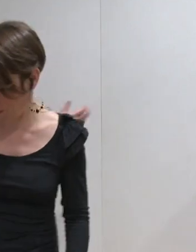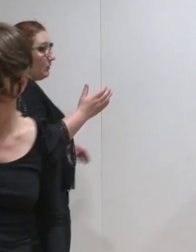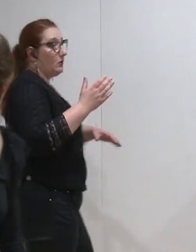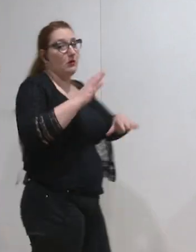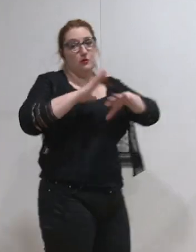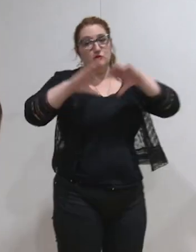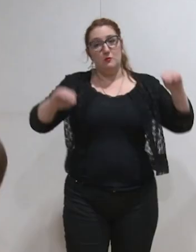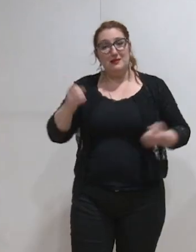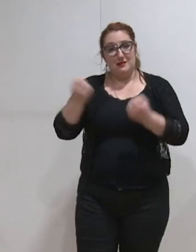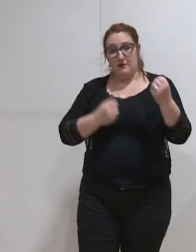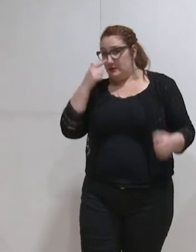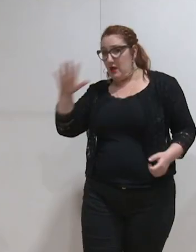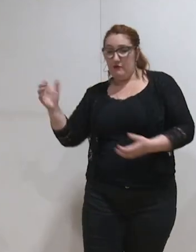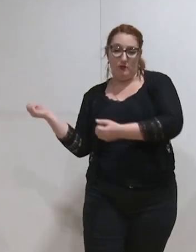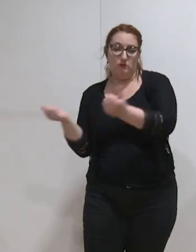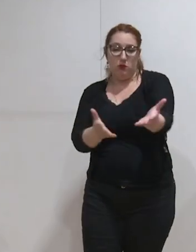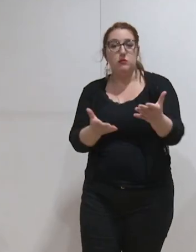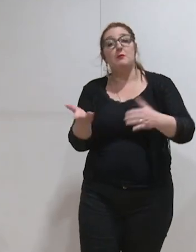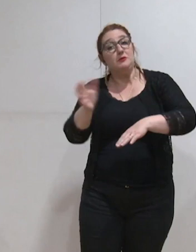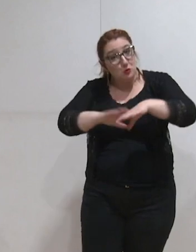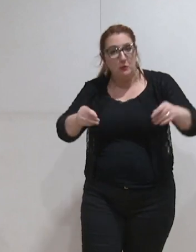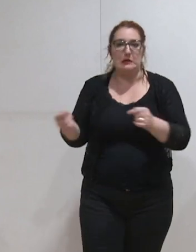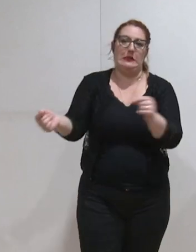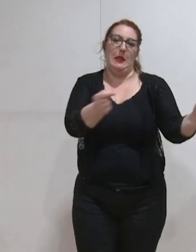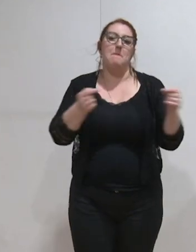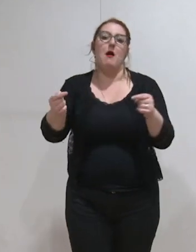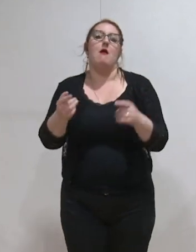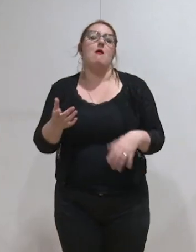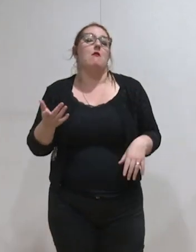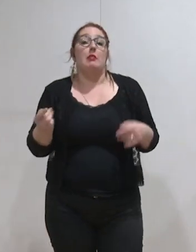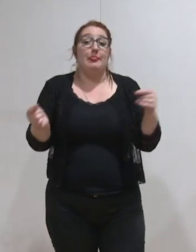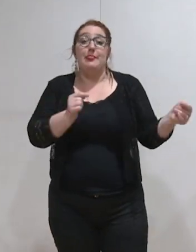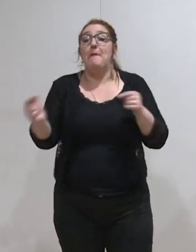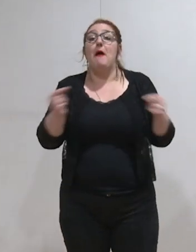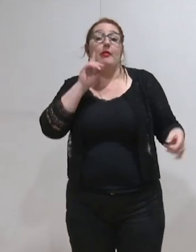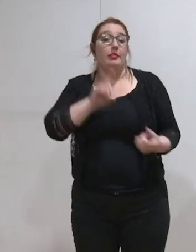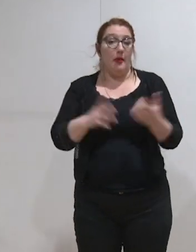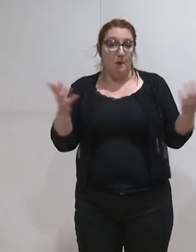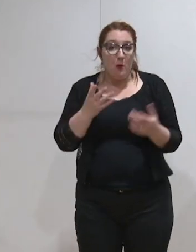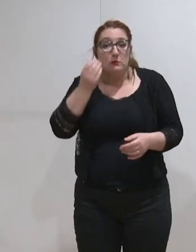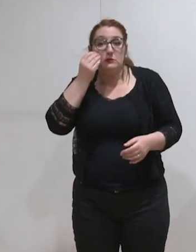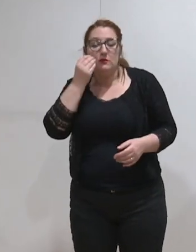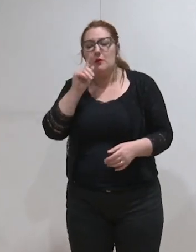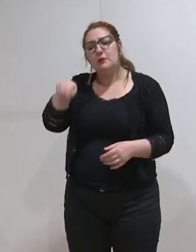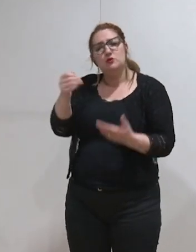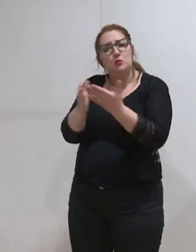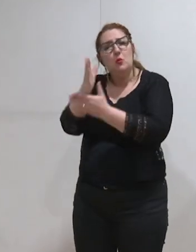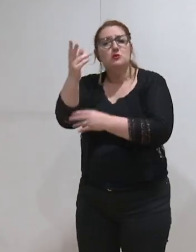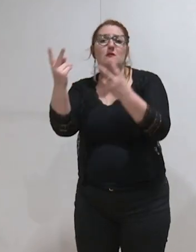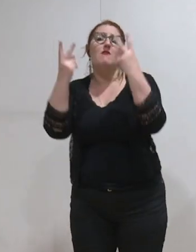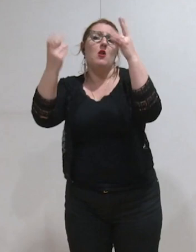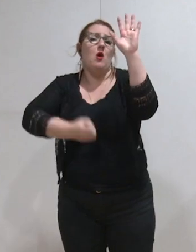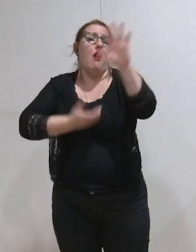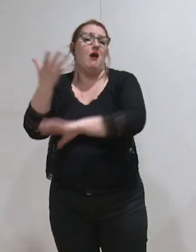débattons là-dessus et de quoi débattons-nous nous débattons de savoir si indépendamment de la valeur artistique d'un projet puisqu'il est évident qu'une